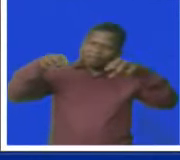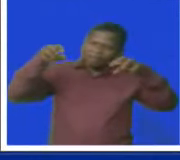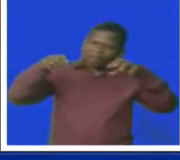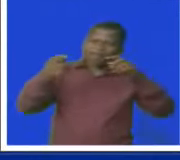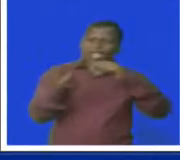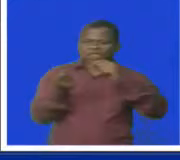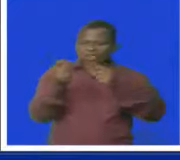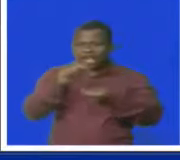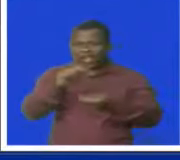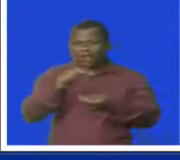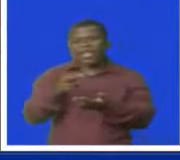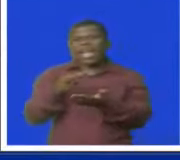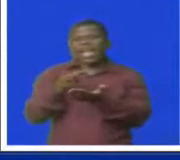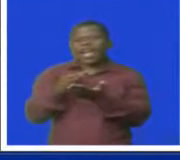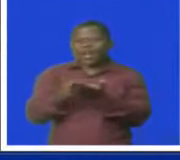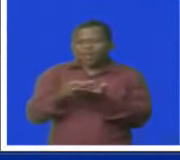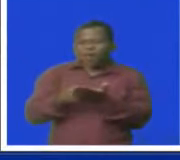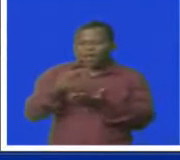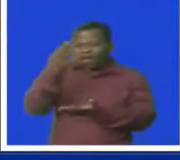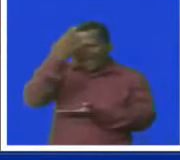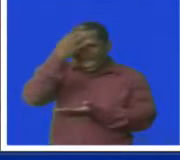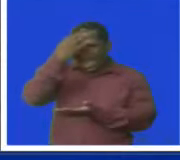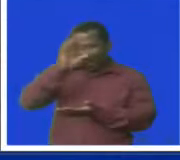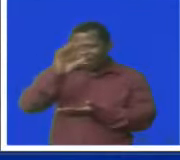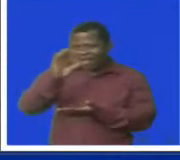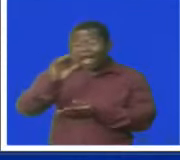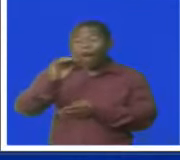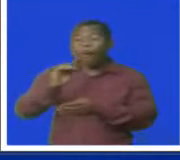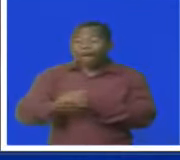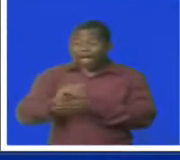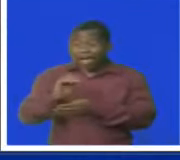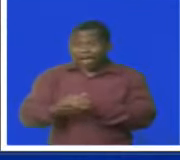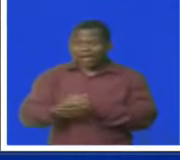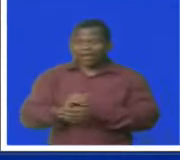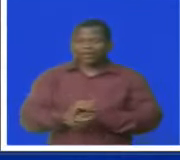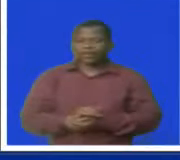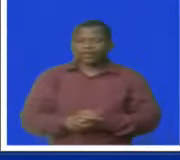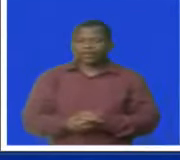Kuguquguquka kwesimo setelitulu sekuvele kusigabudzele.